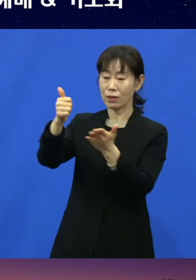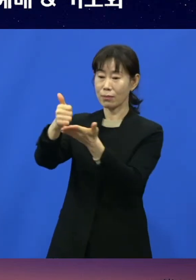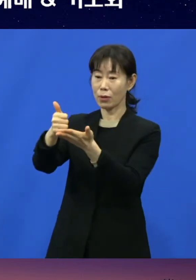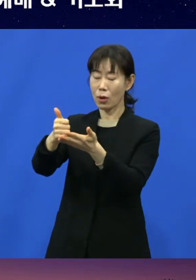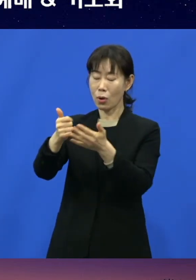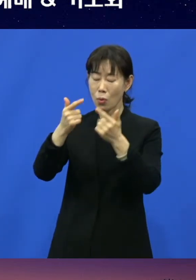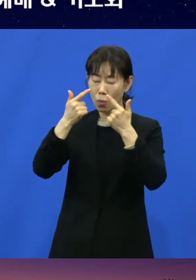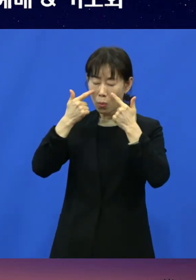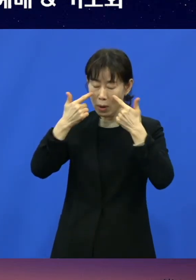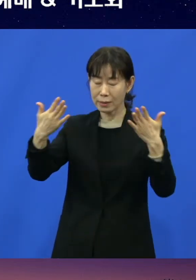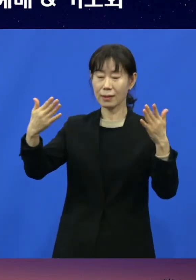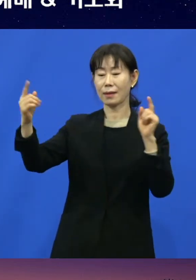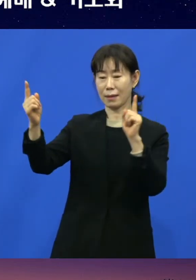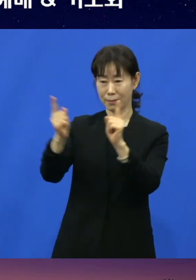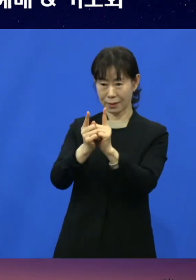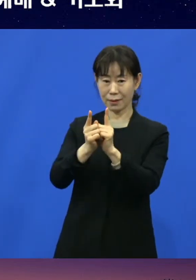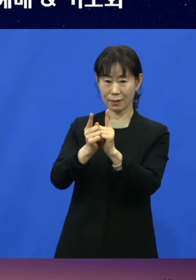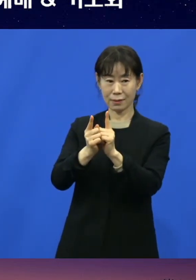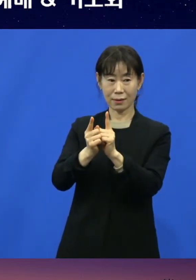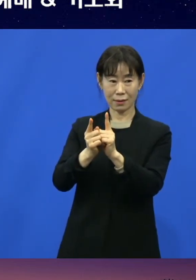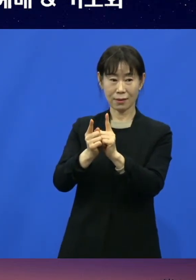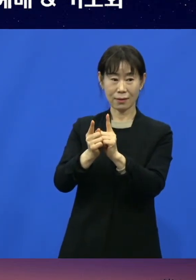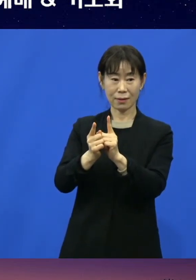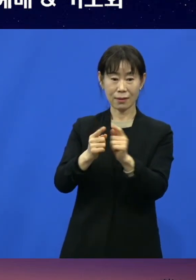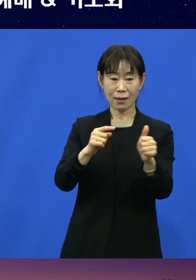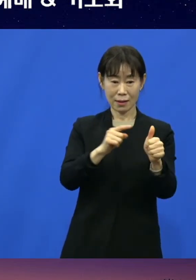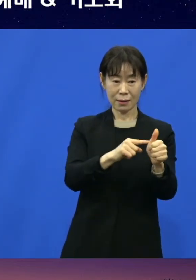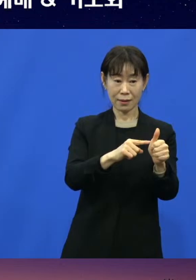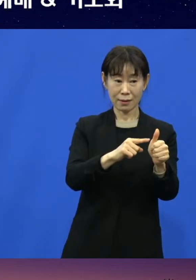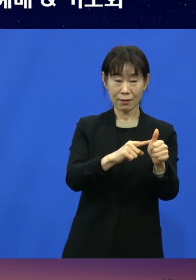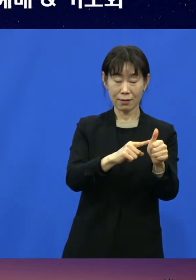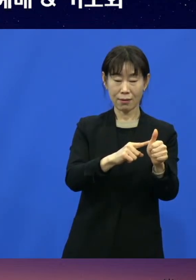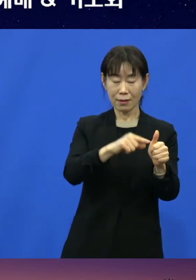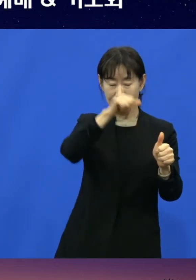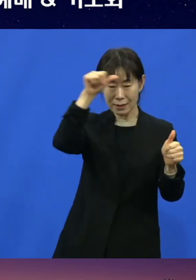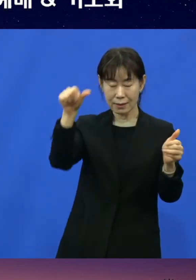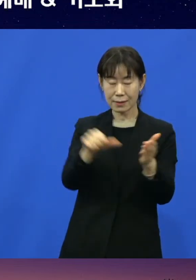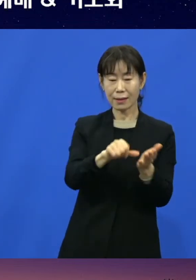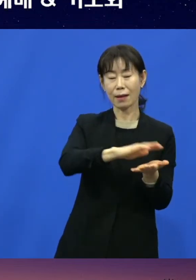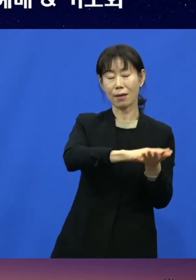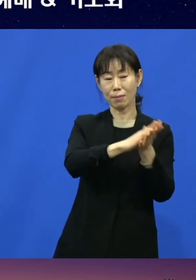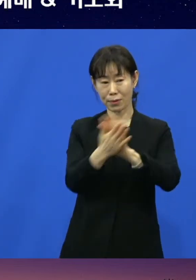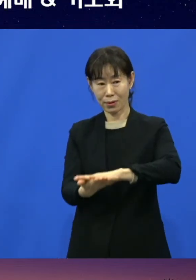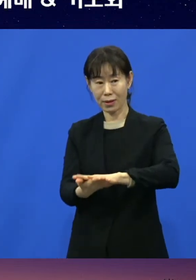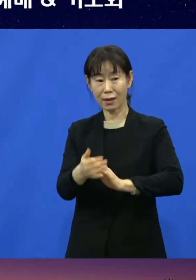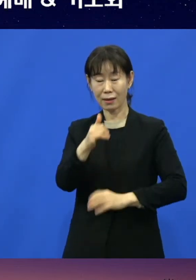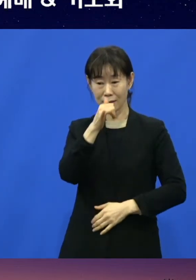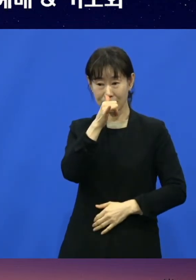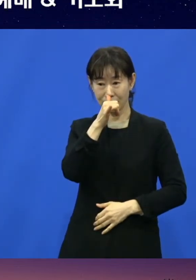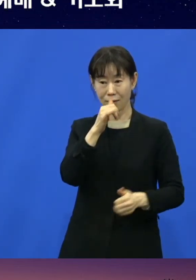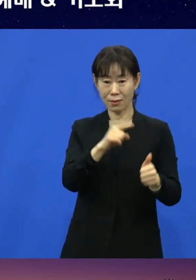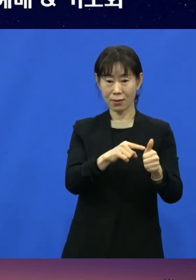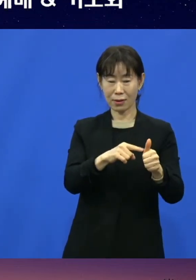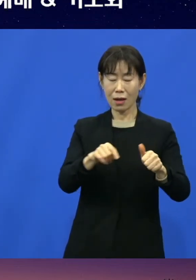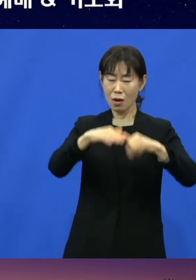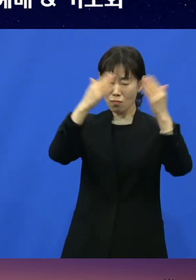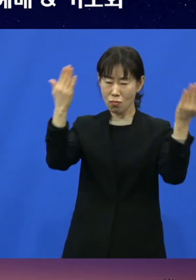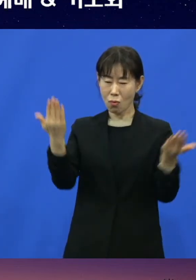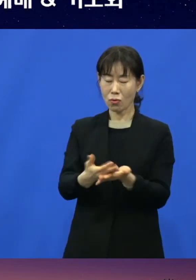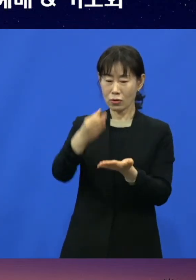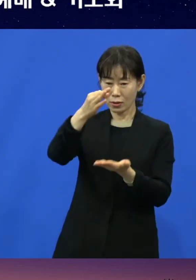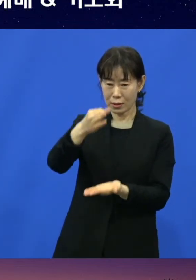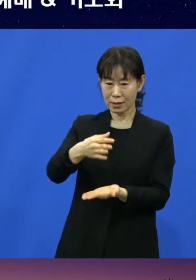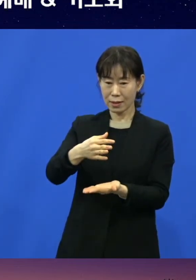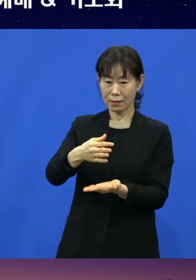거예요. 그 만남을 통하여 자신의 인생에 변화가 일어나는데 그 변화의 확실함이 뭐예요? 자기의 전 재산을 내어놓은 것으로